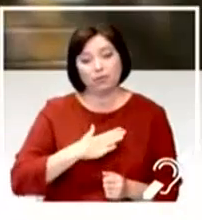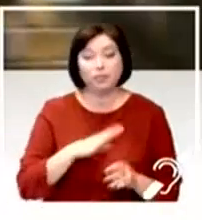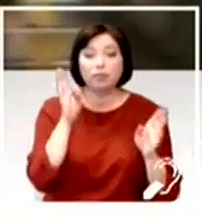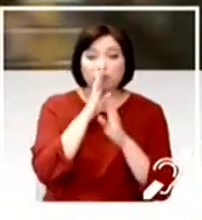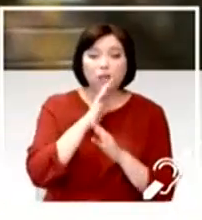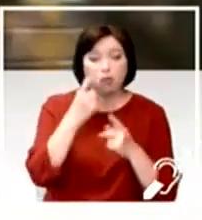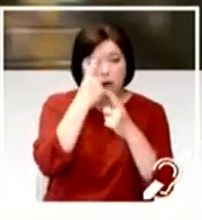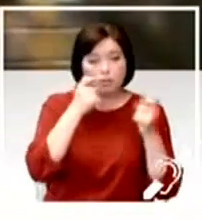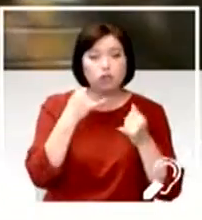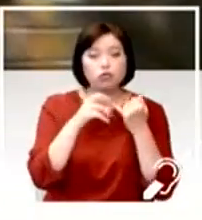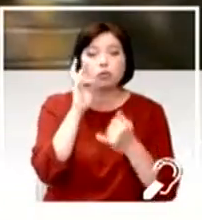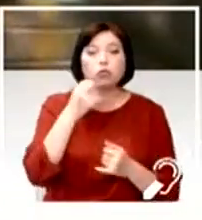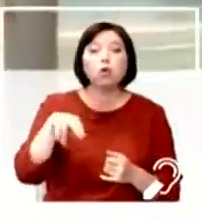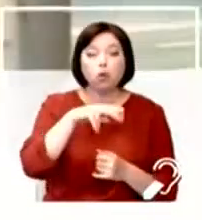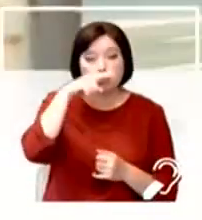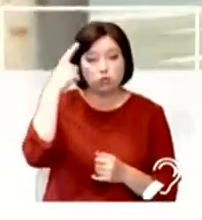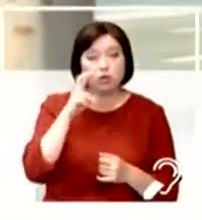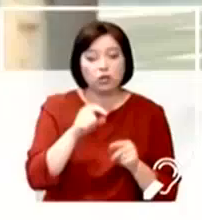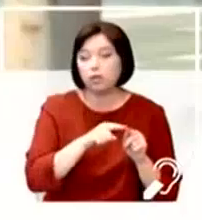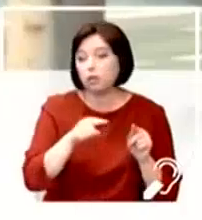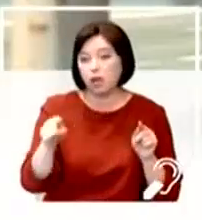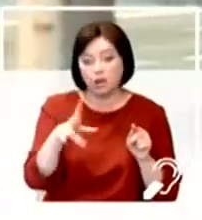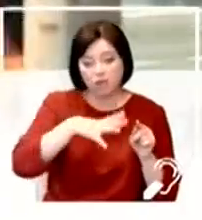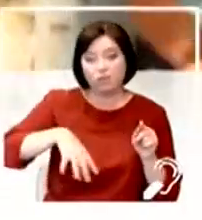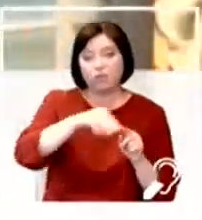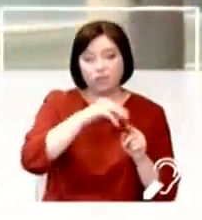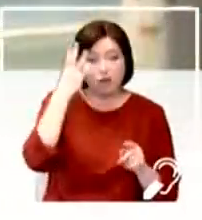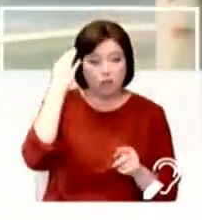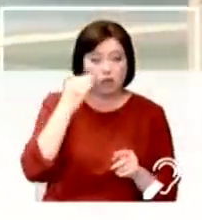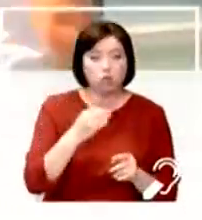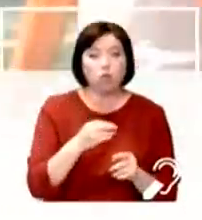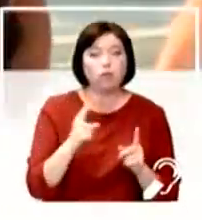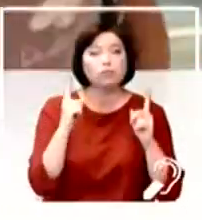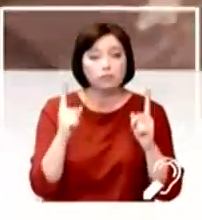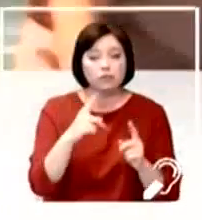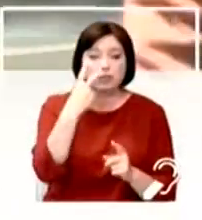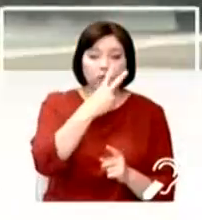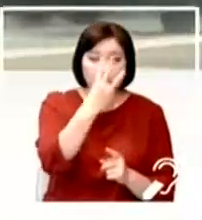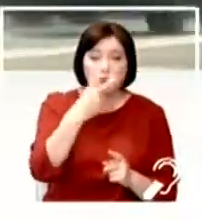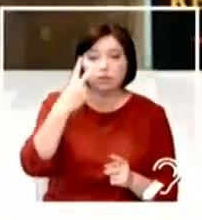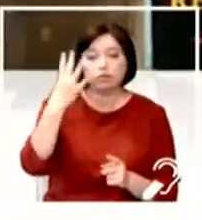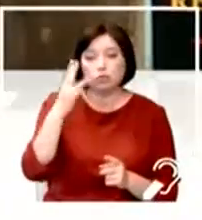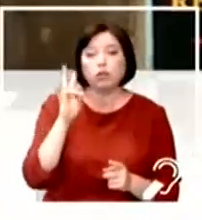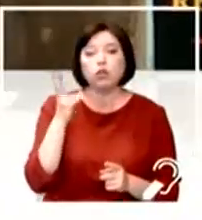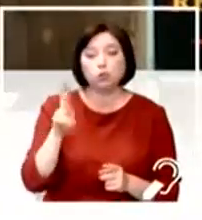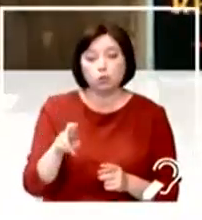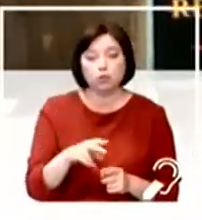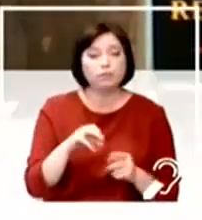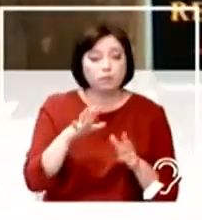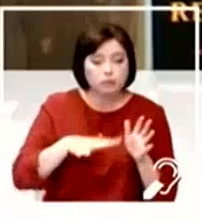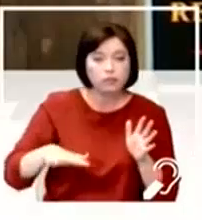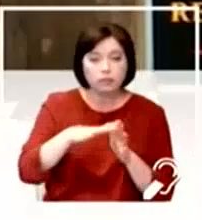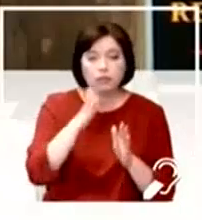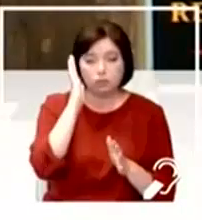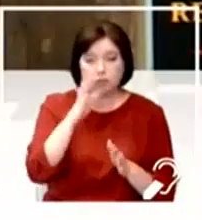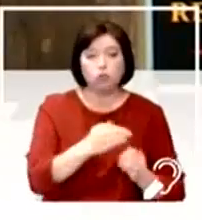Meteorologii au anunțat cod galben de caniculă pe întreg teritoriul Republicii Moldova în perioada 23-24 iunie. Pe arii extinse